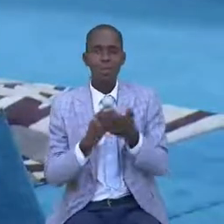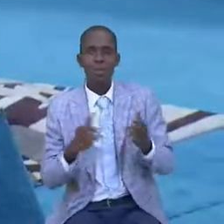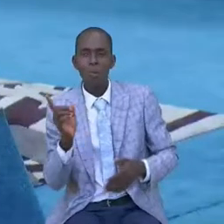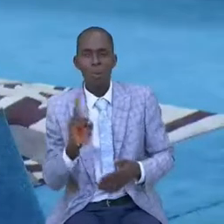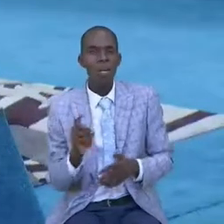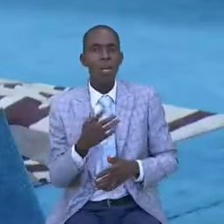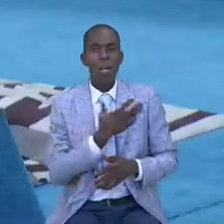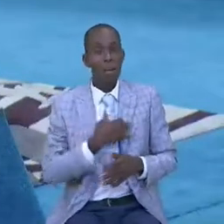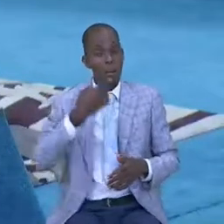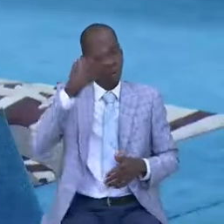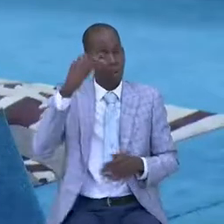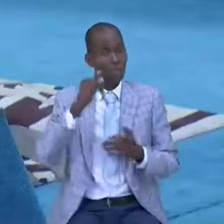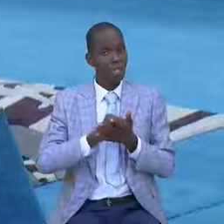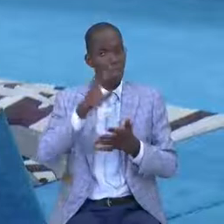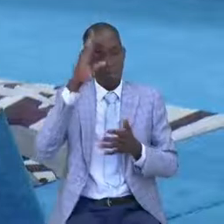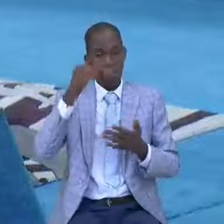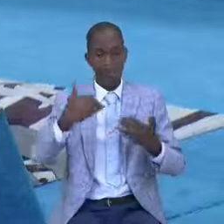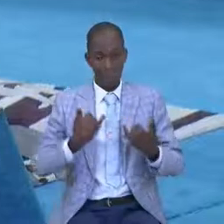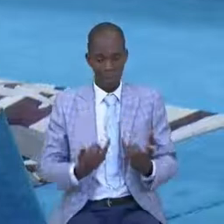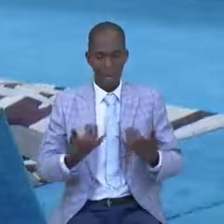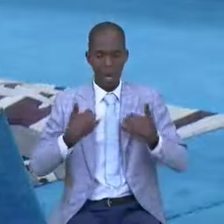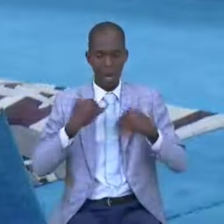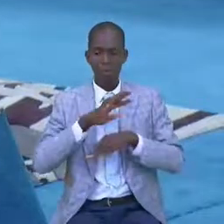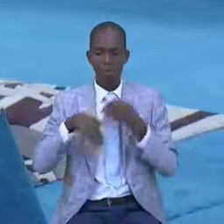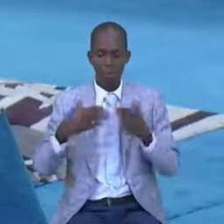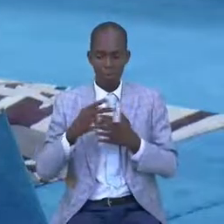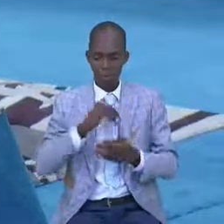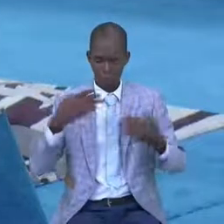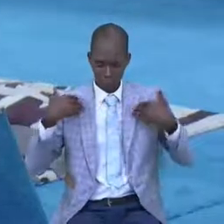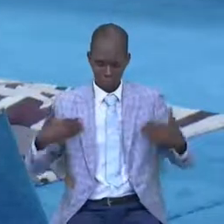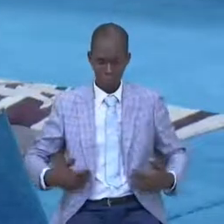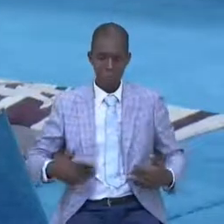boulot, ou bien peut-être, il est devenu un